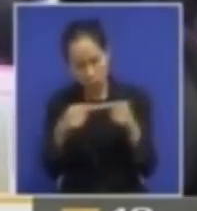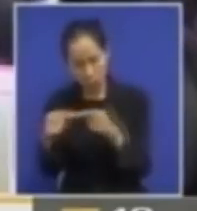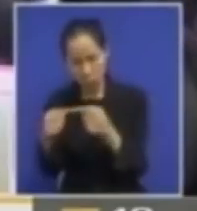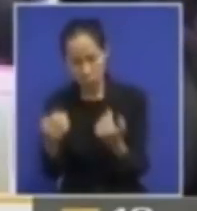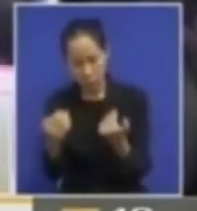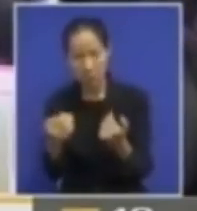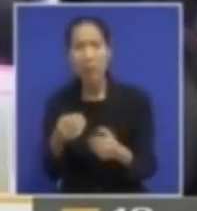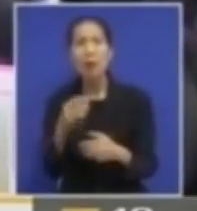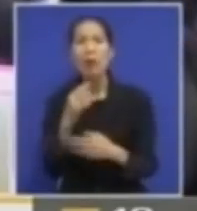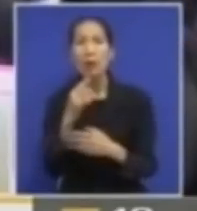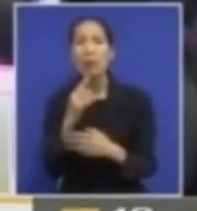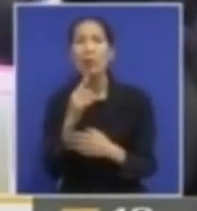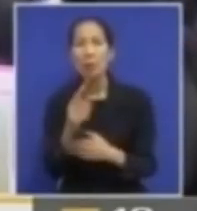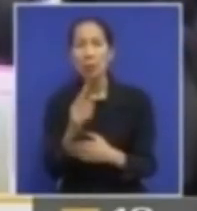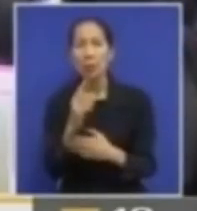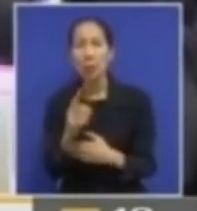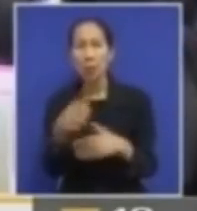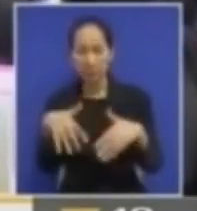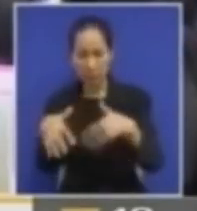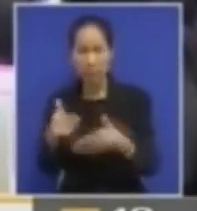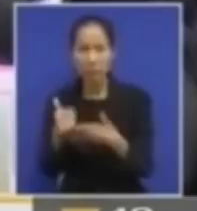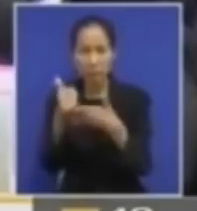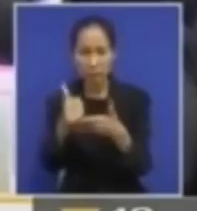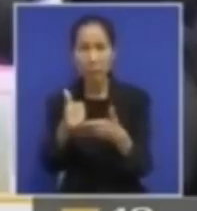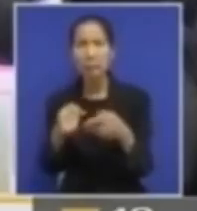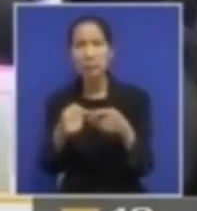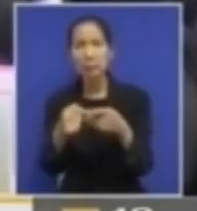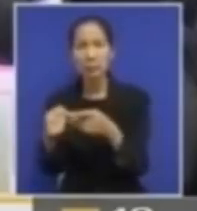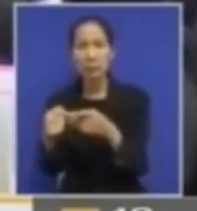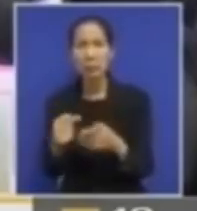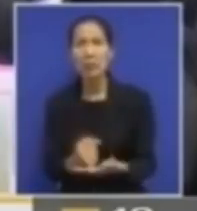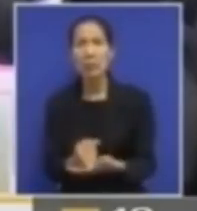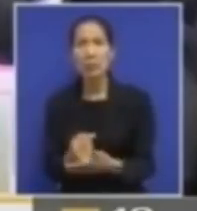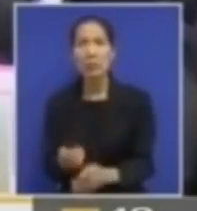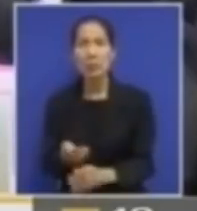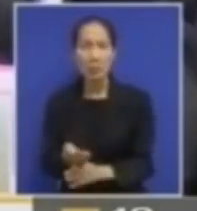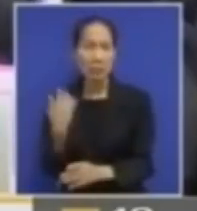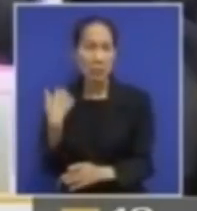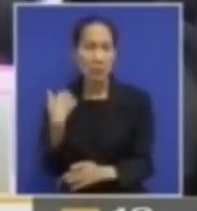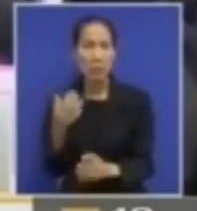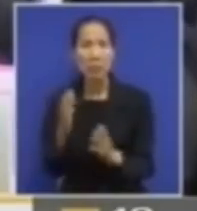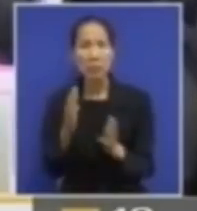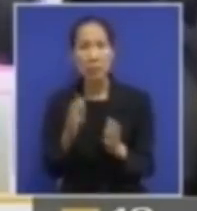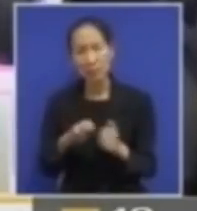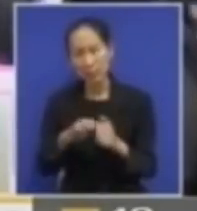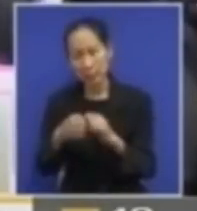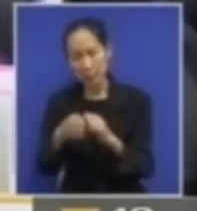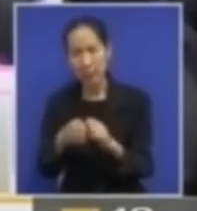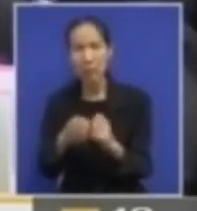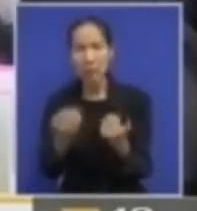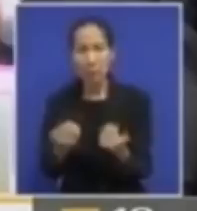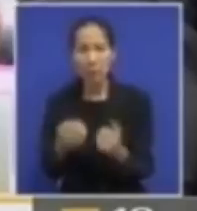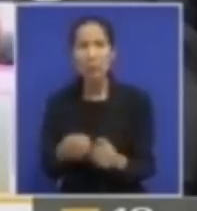ที่ขึ้นมาอภิปรายก่อนหน้าผมก็พูดไปชัดเจนชาวไร่อ้อยก็จะตายชาวสวน